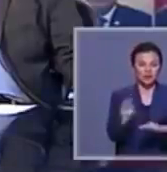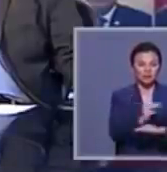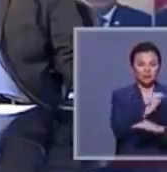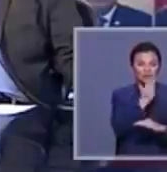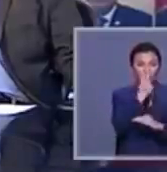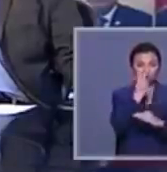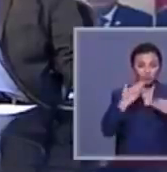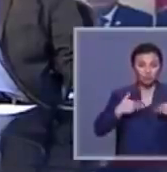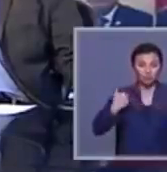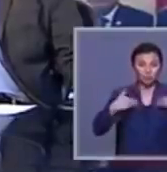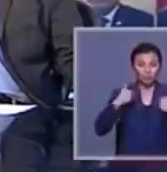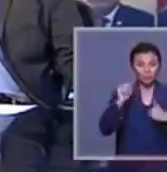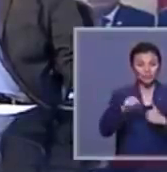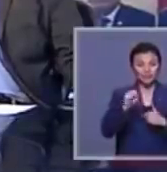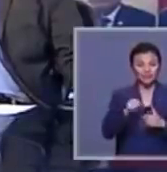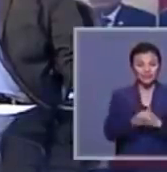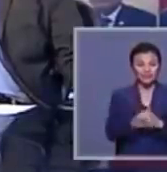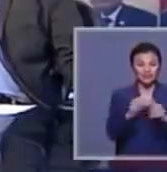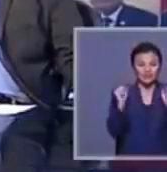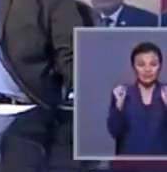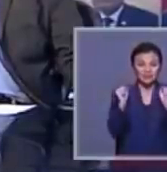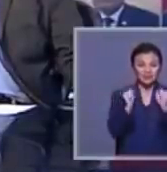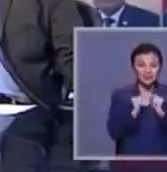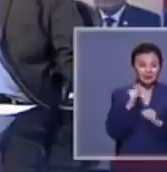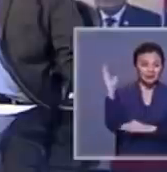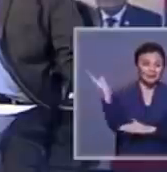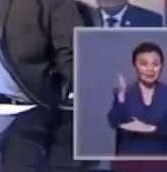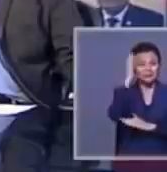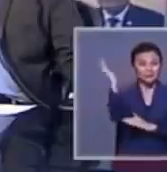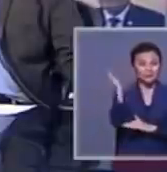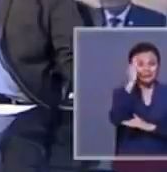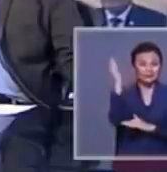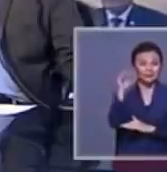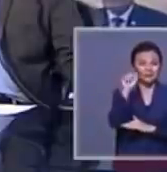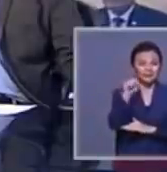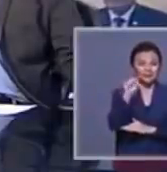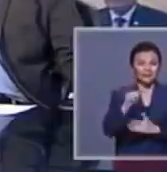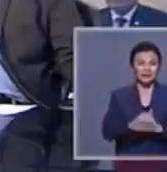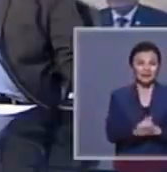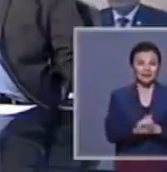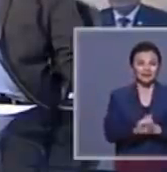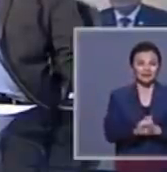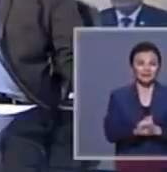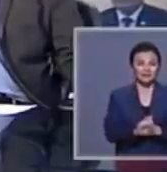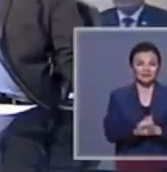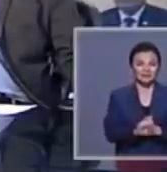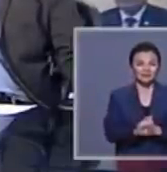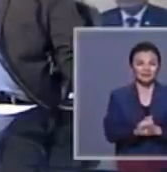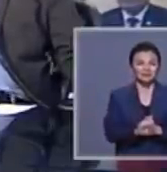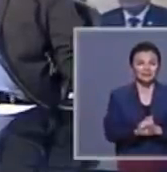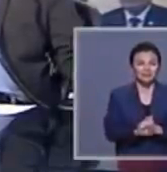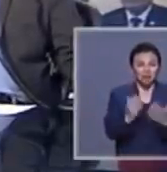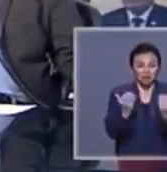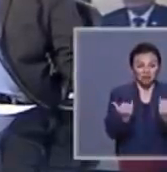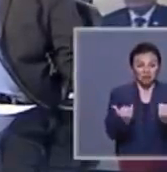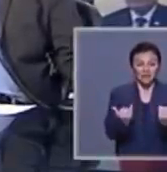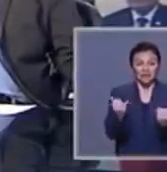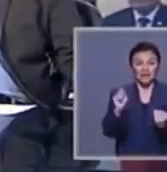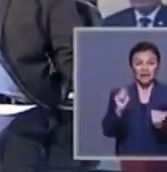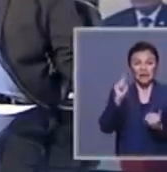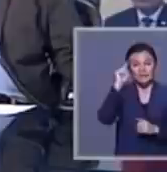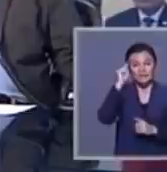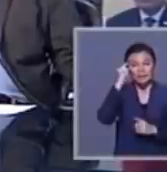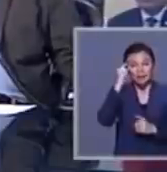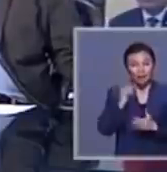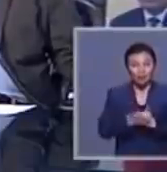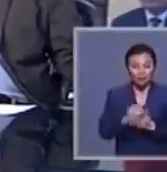กคักคึกคักอากาศก็เย็นพายุโหมกระหน่ำเนี่ยสดสดร้อนร้อน มาเยอะเลย โอ้โหช่วงนี้ไม่รู้